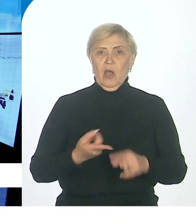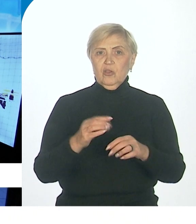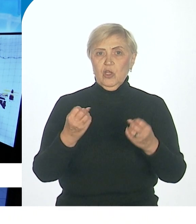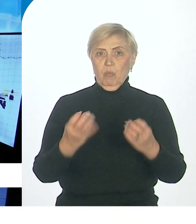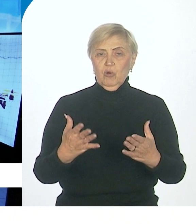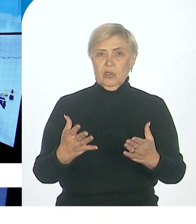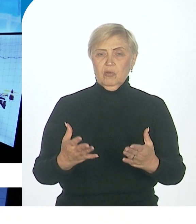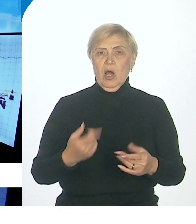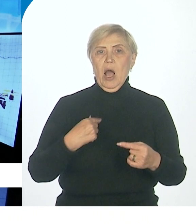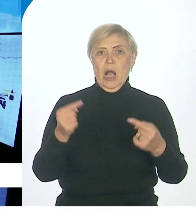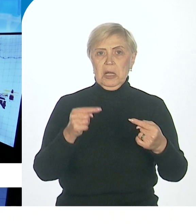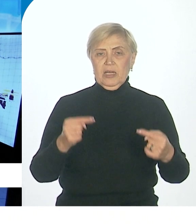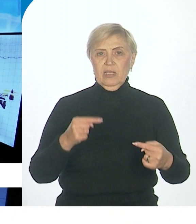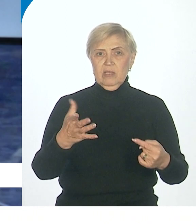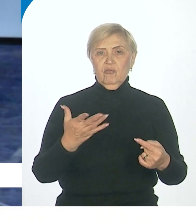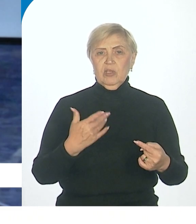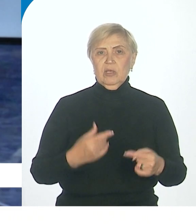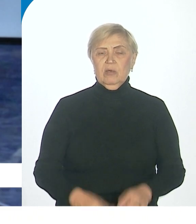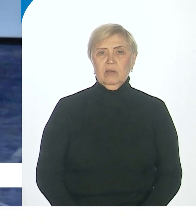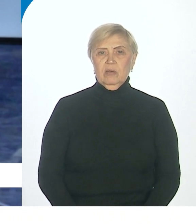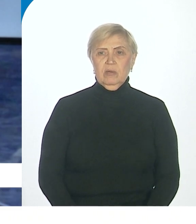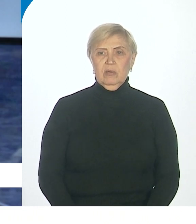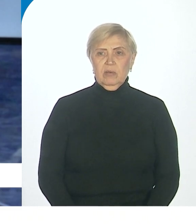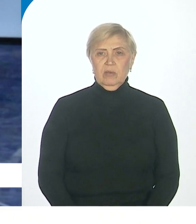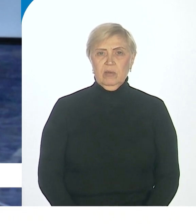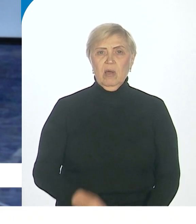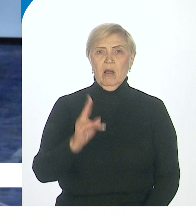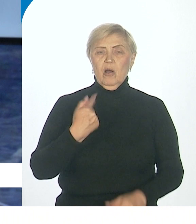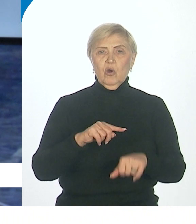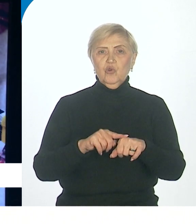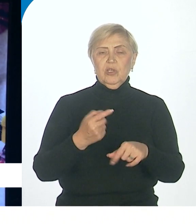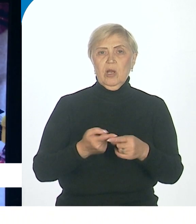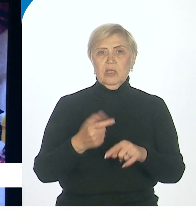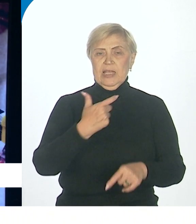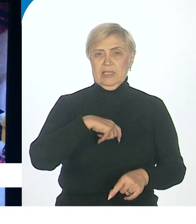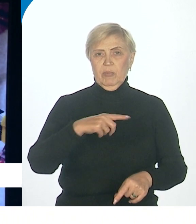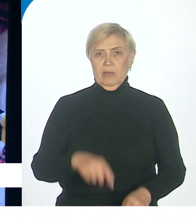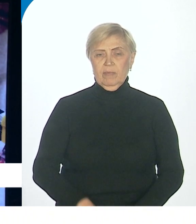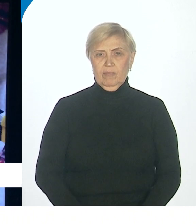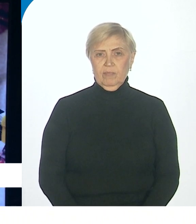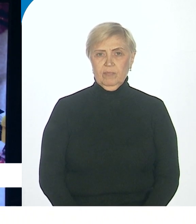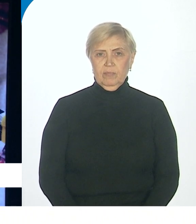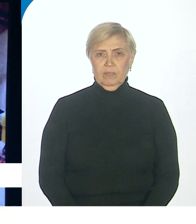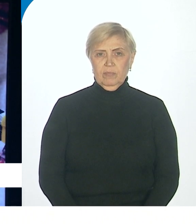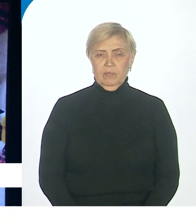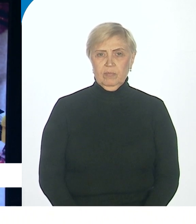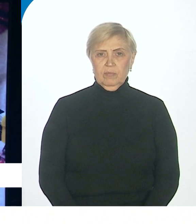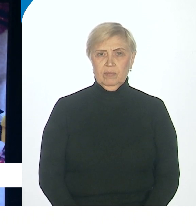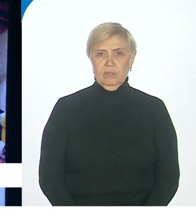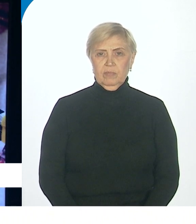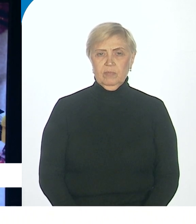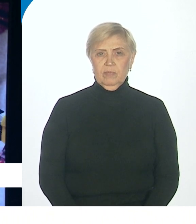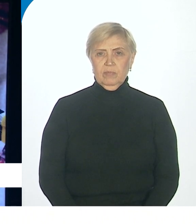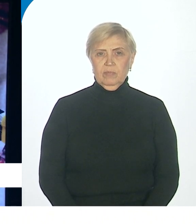а конкретные... Он еще помогает развиваться. Как ощутили вы это на себе? Ну, и ощущать, кто-то